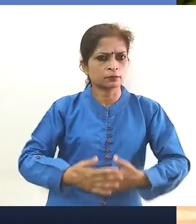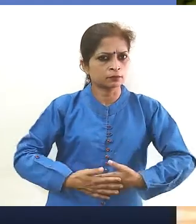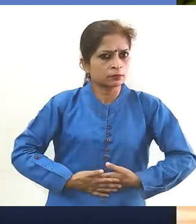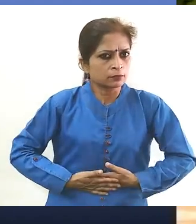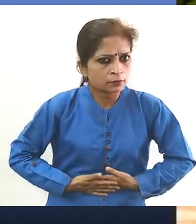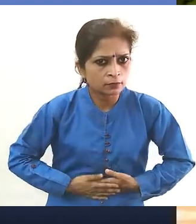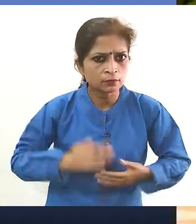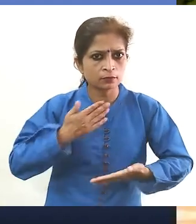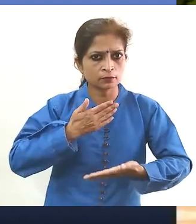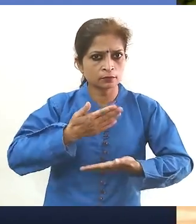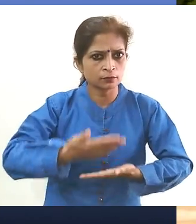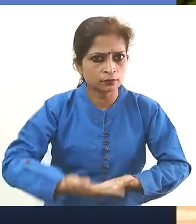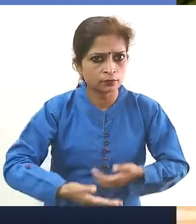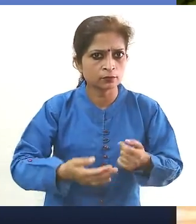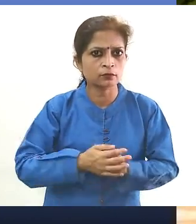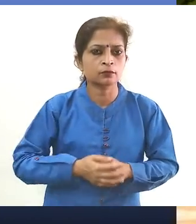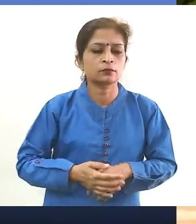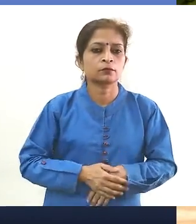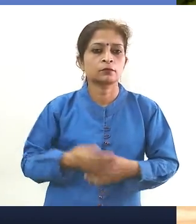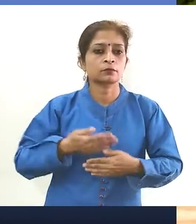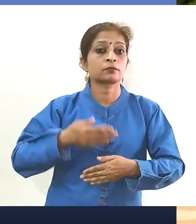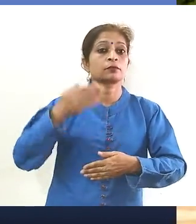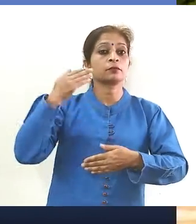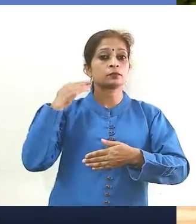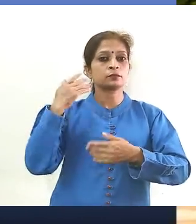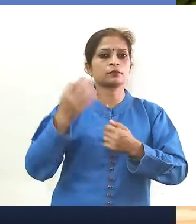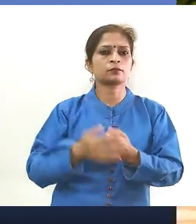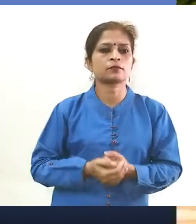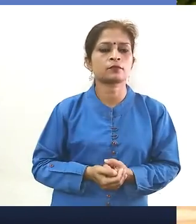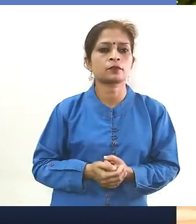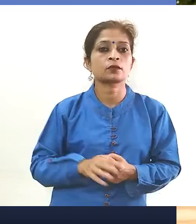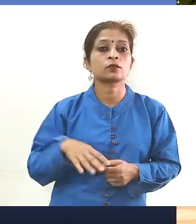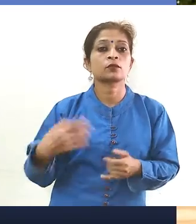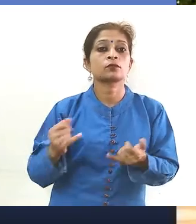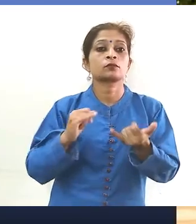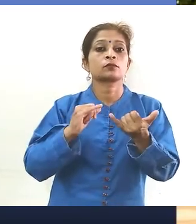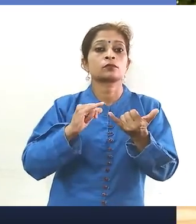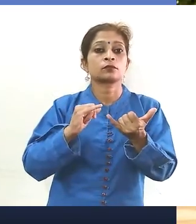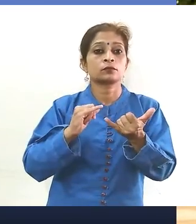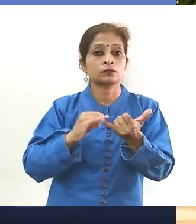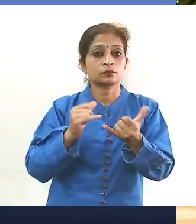आगे झुक गए तो योग मुद्रासन, पीछे झुक गए तो सुप्त पद्मासन,